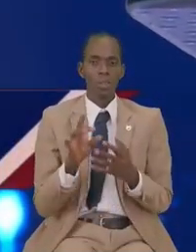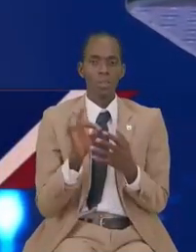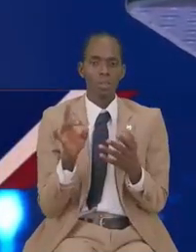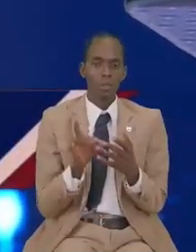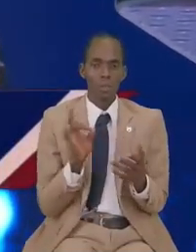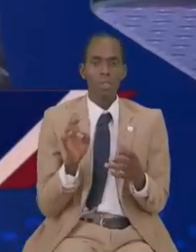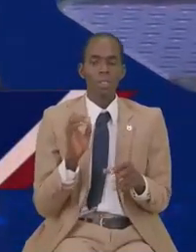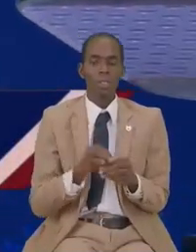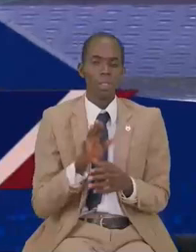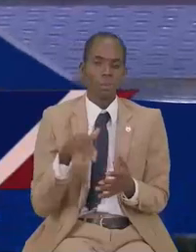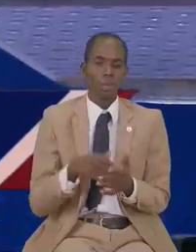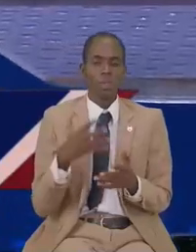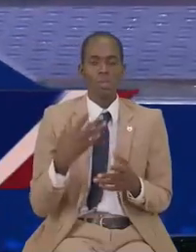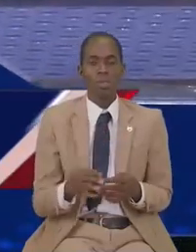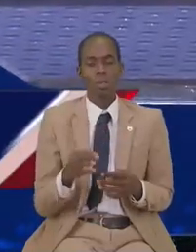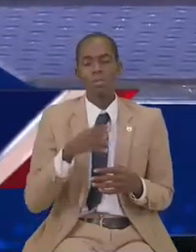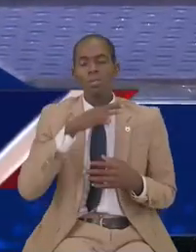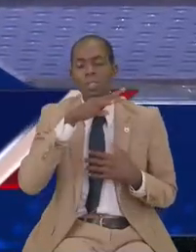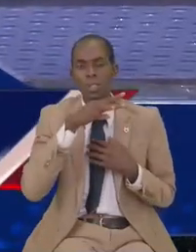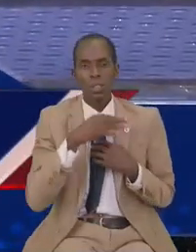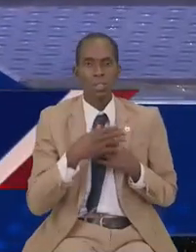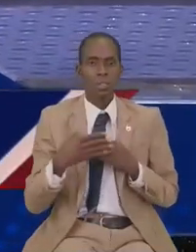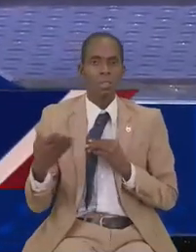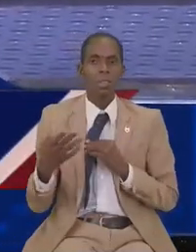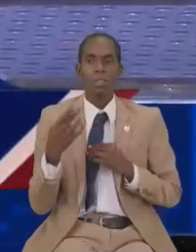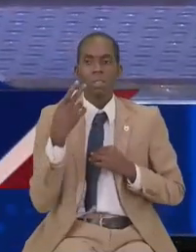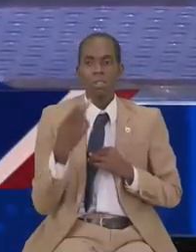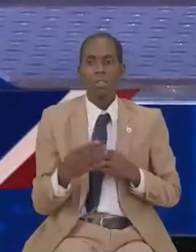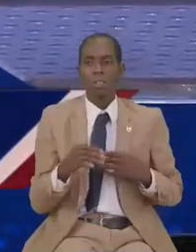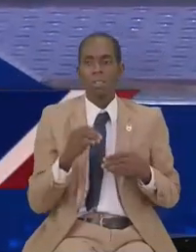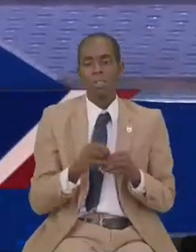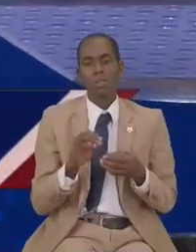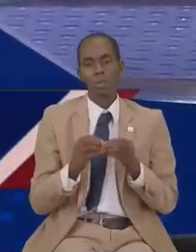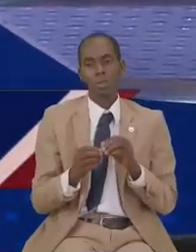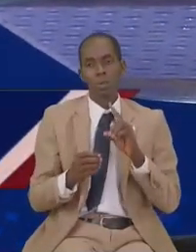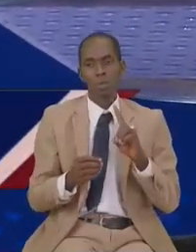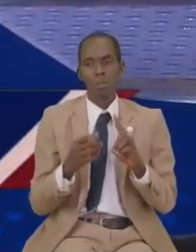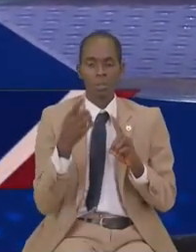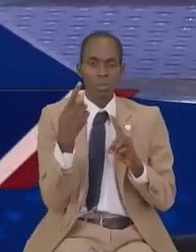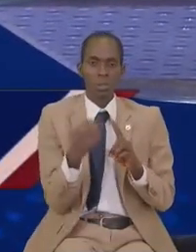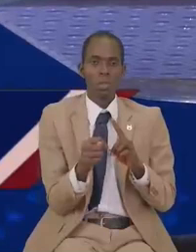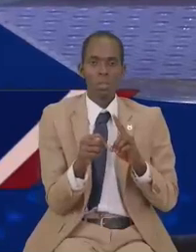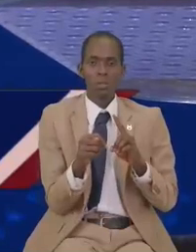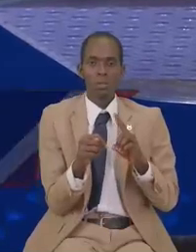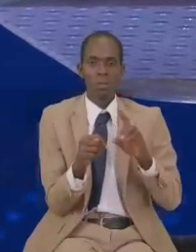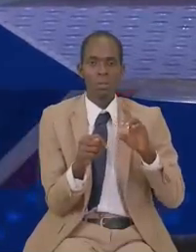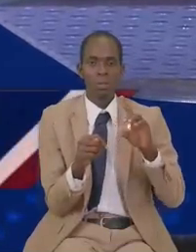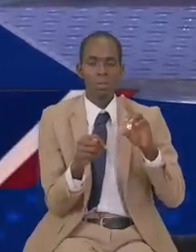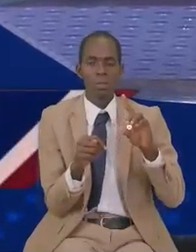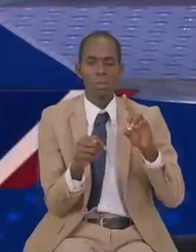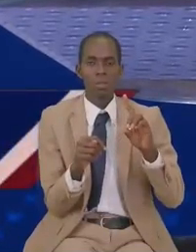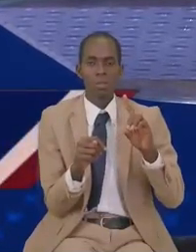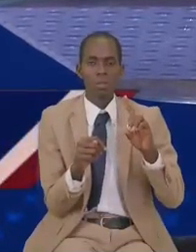la pollution. Ceci est divisé en 3 sections. La déportation par